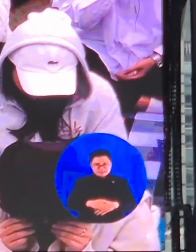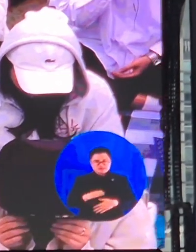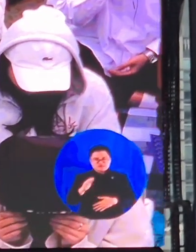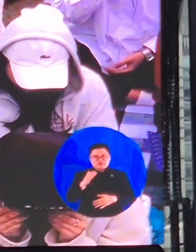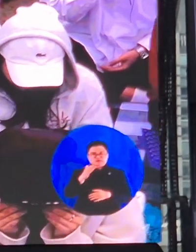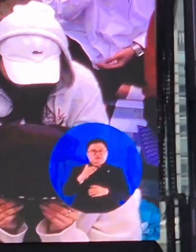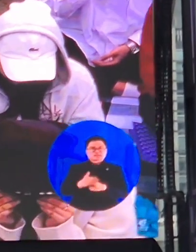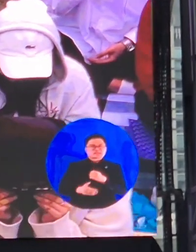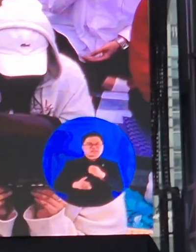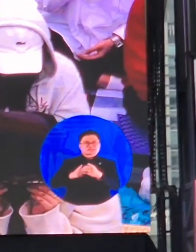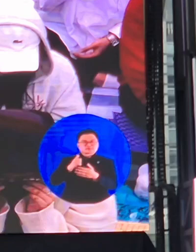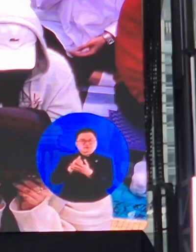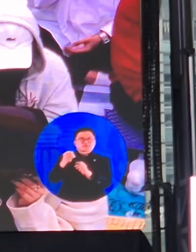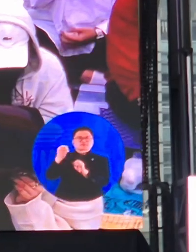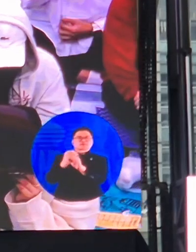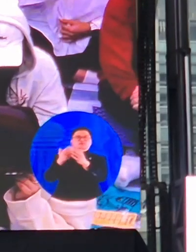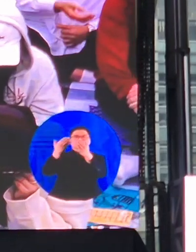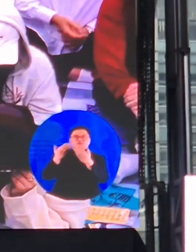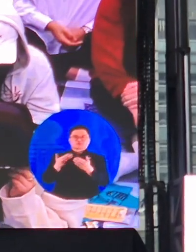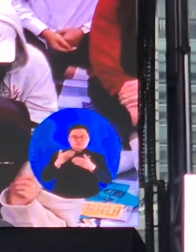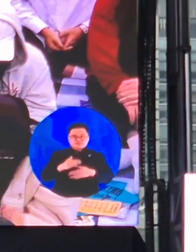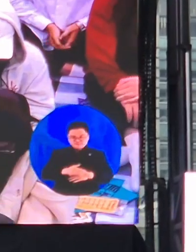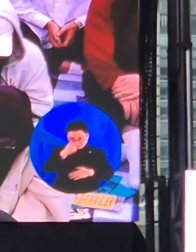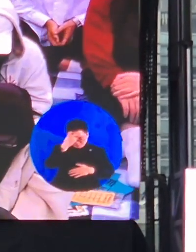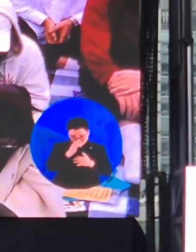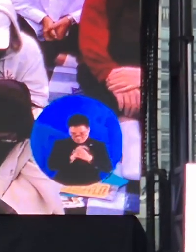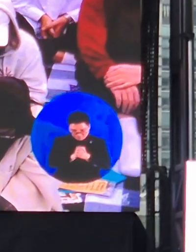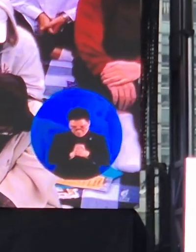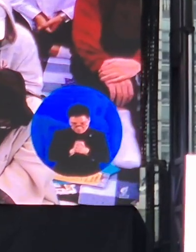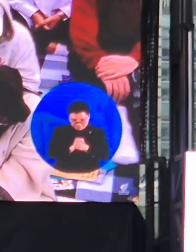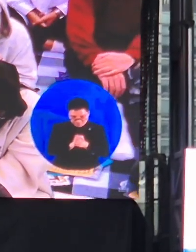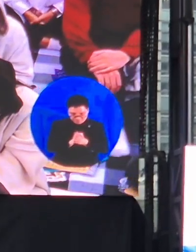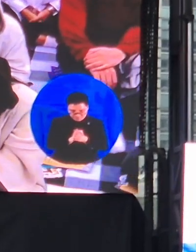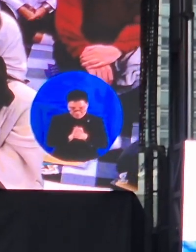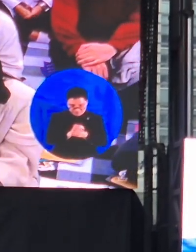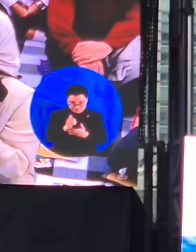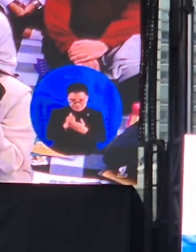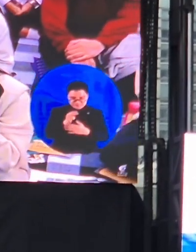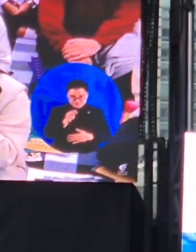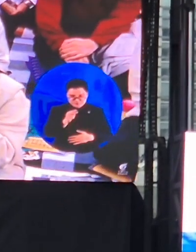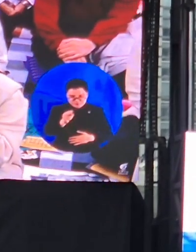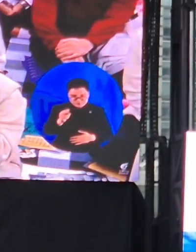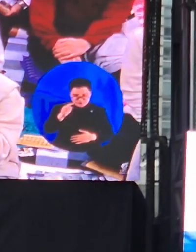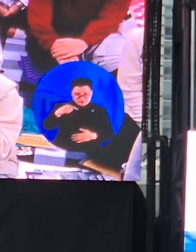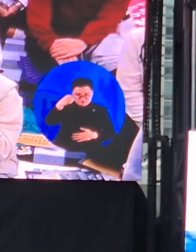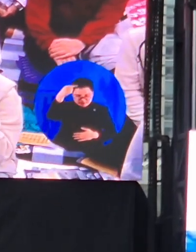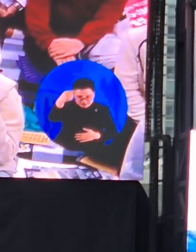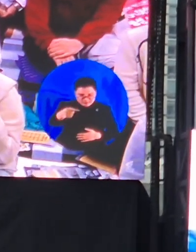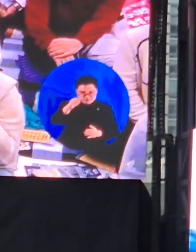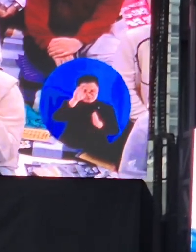하나님이 방문해 주시기를 기도합니다. 주여, 다음 세대를